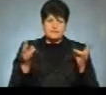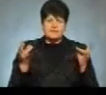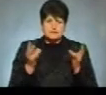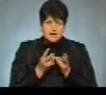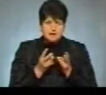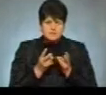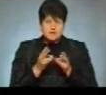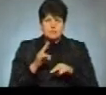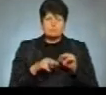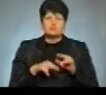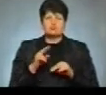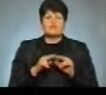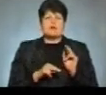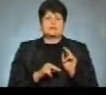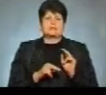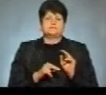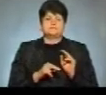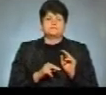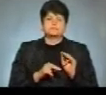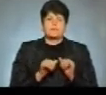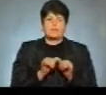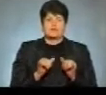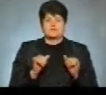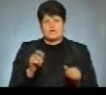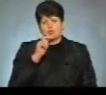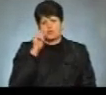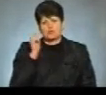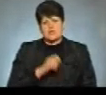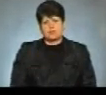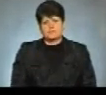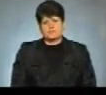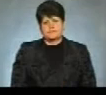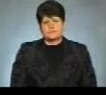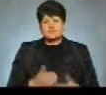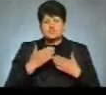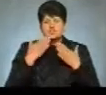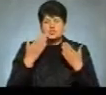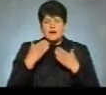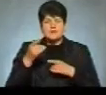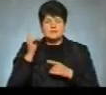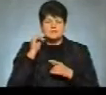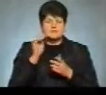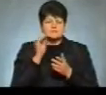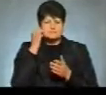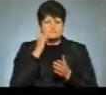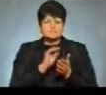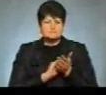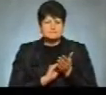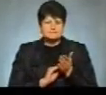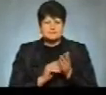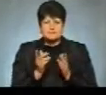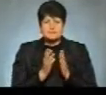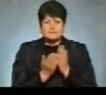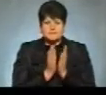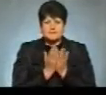нарешті будувати процвітаючу Україну. Читайте класиків. Мова – зброя. Якщо у